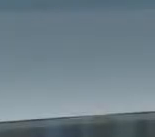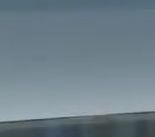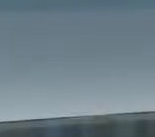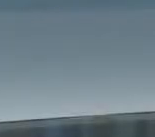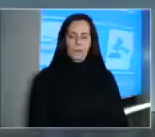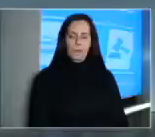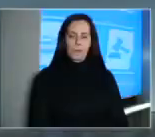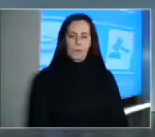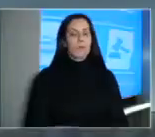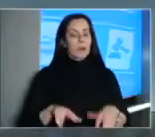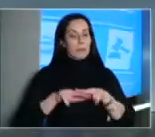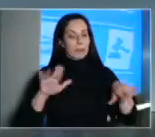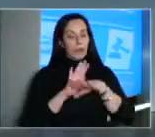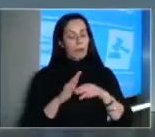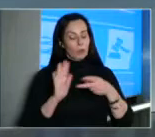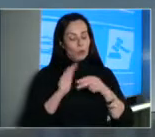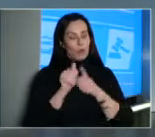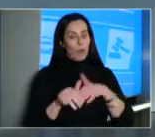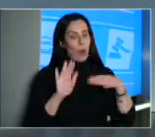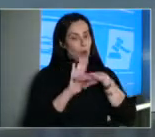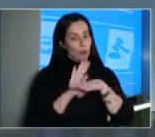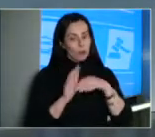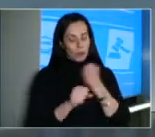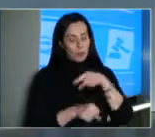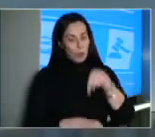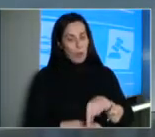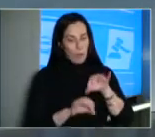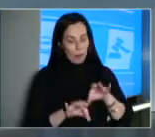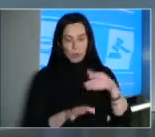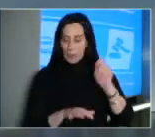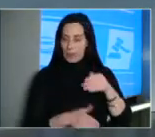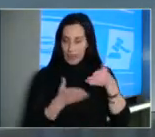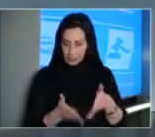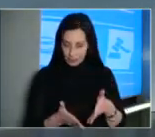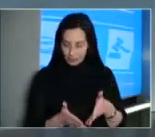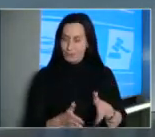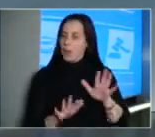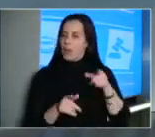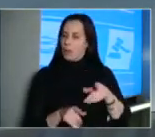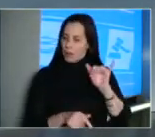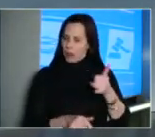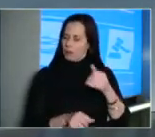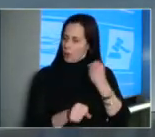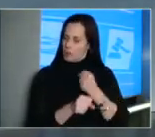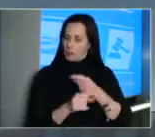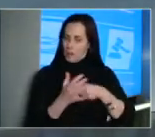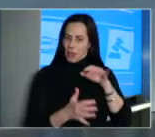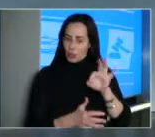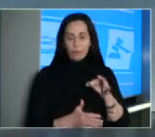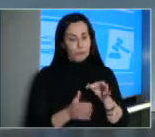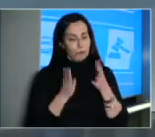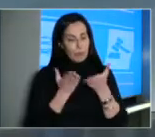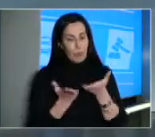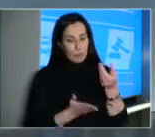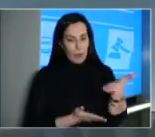שלום לכם, סטטוס חוק, התוכנית שעוקבת אחרי החוקים שנחקקו כאן ממש במשכן הכנסת, עד כמה הם אכן ממלאים את יהודם ומשרתים